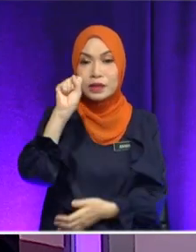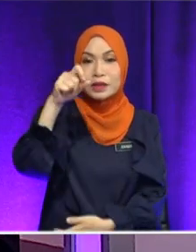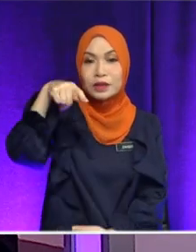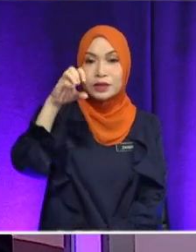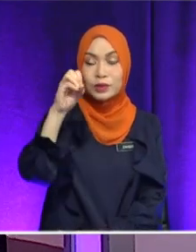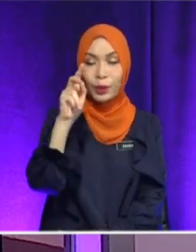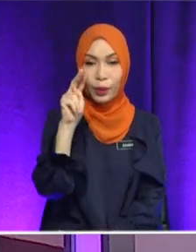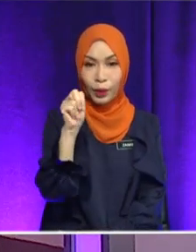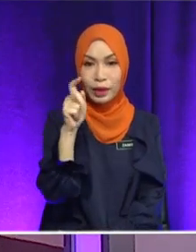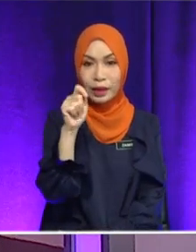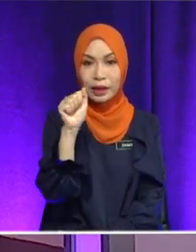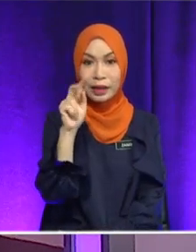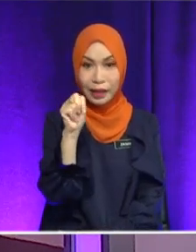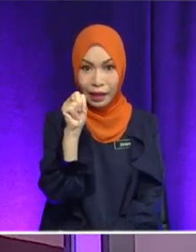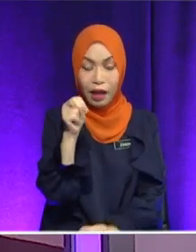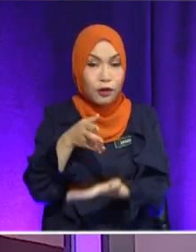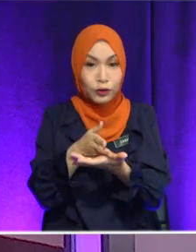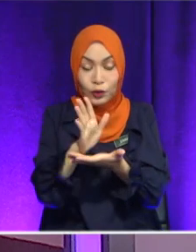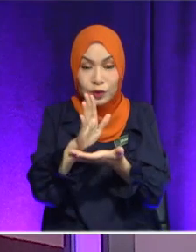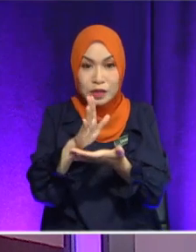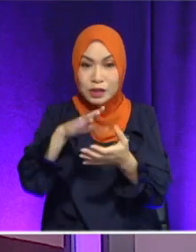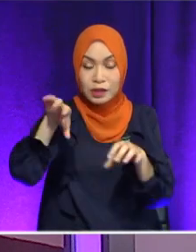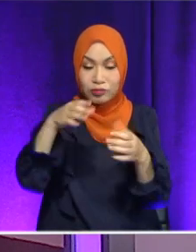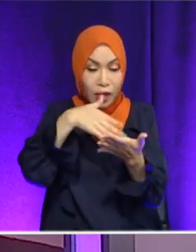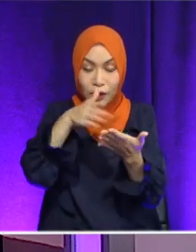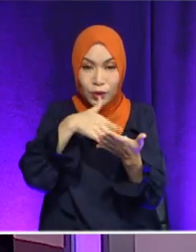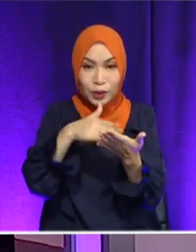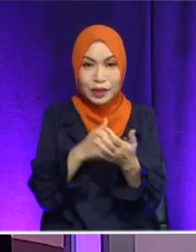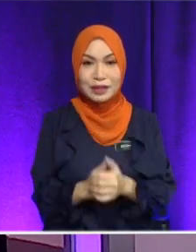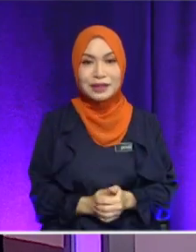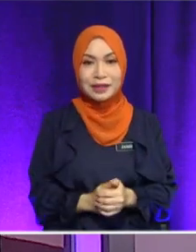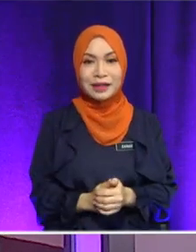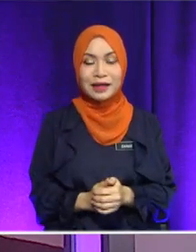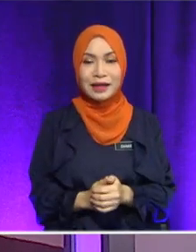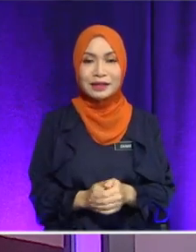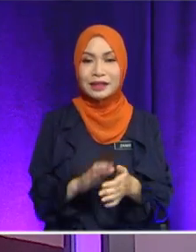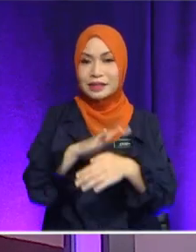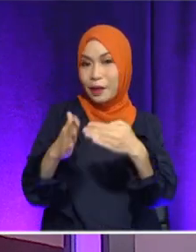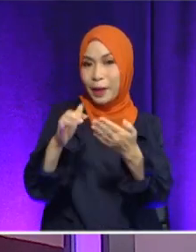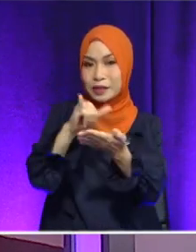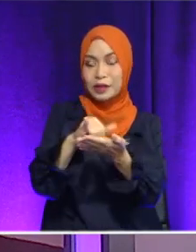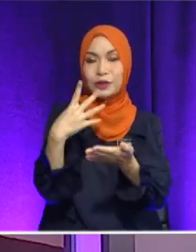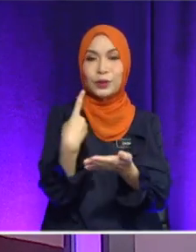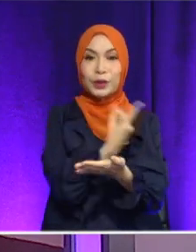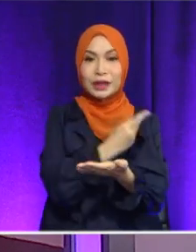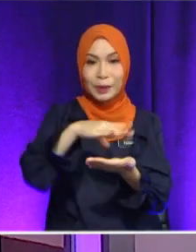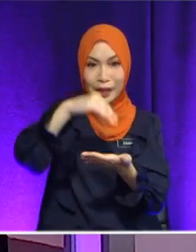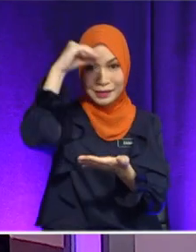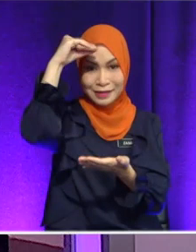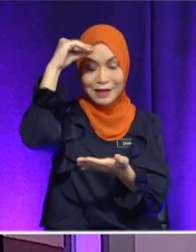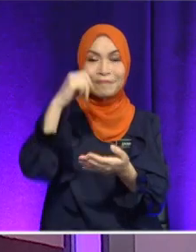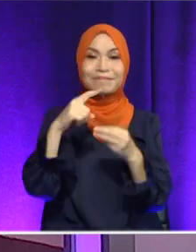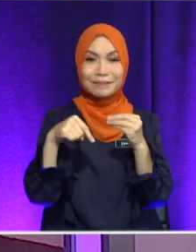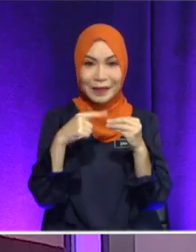oke itu adalah adegan ekspedition Oke Selepas itu kita pergi ke aliran seni pop